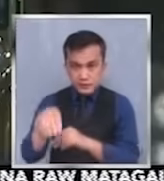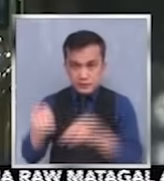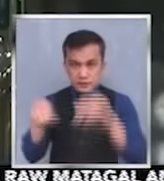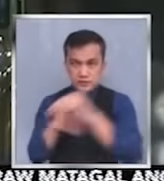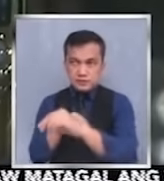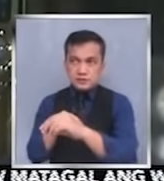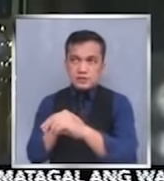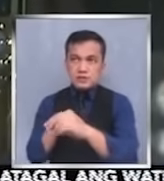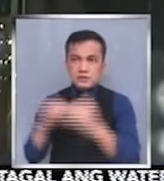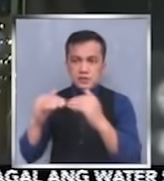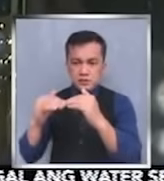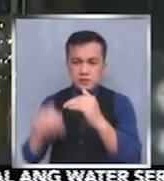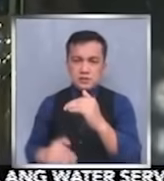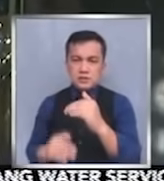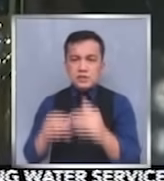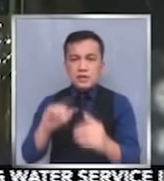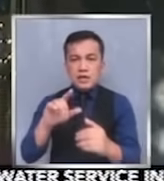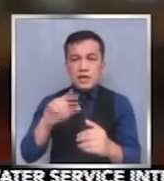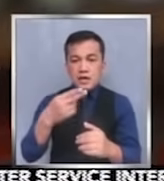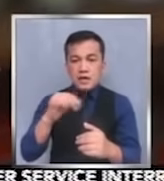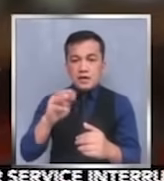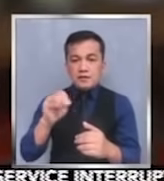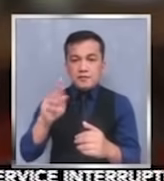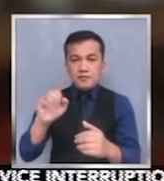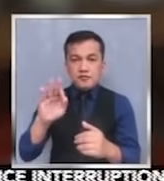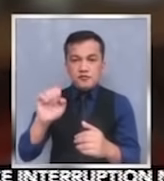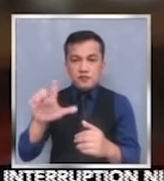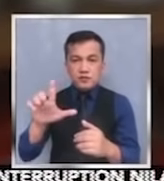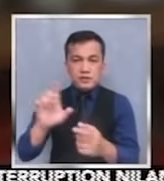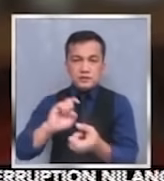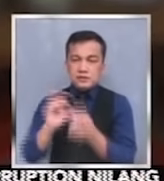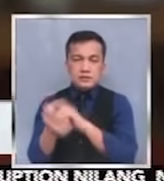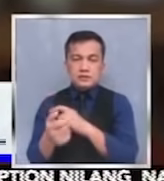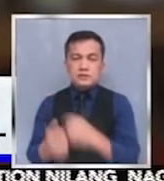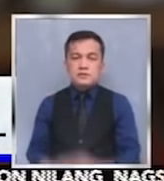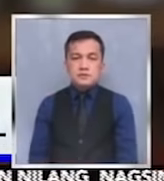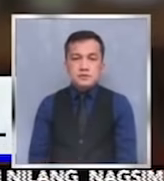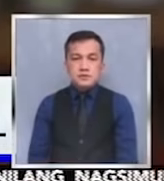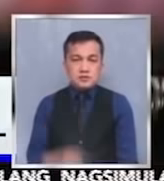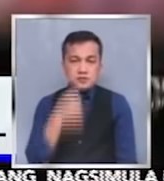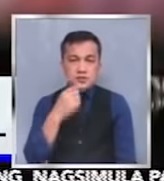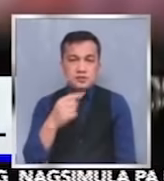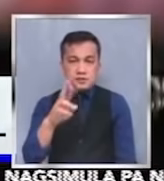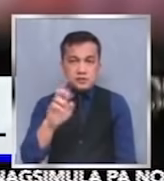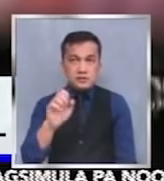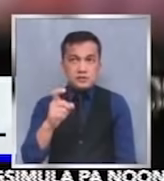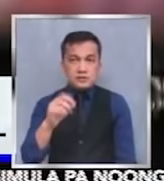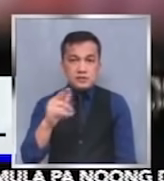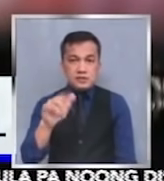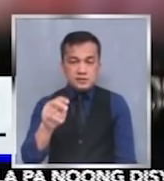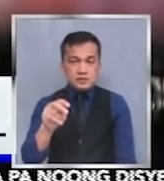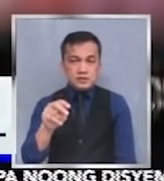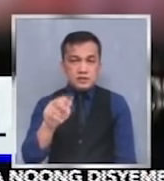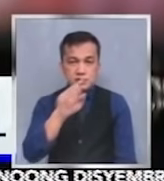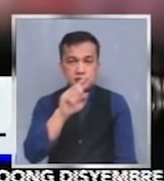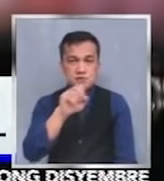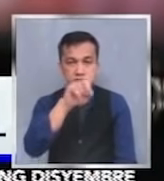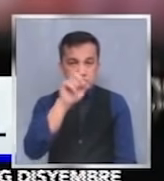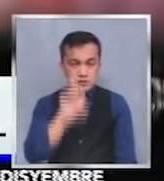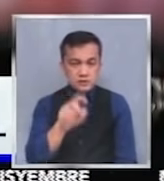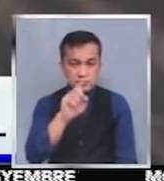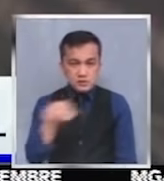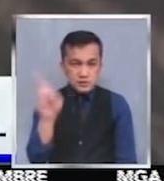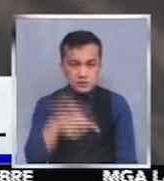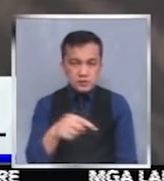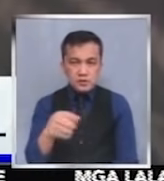alternative. Apela ni Congressman Wes Gatchalian sa mga kritiko, bigyan ng pagkakataon ng vape bill na mapatunayang ito ang sagot sa